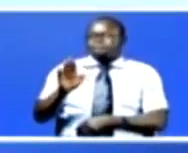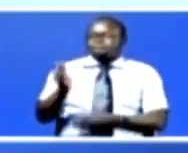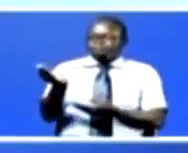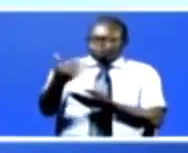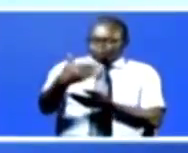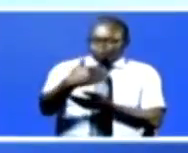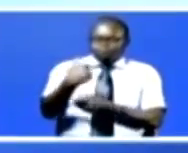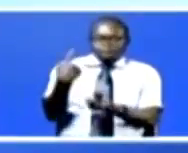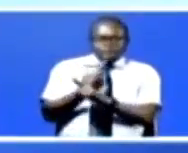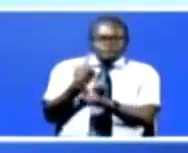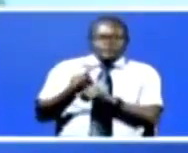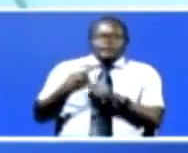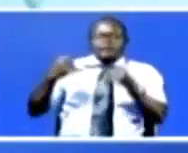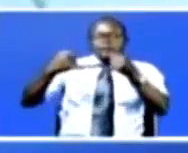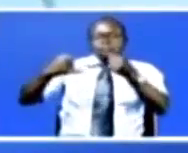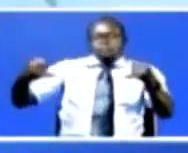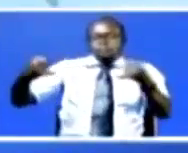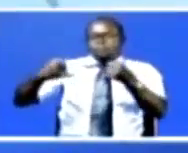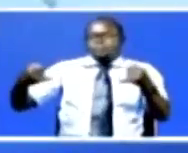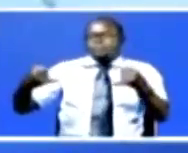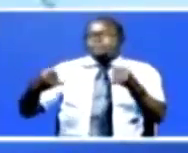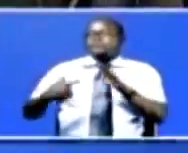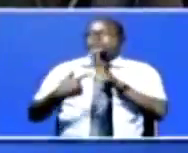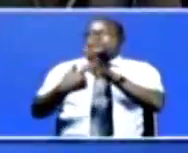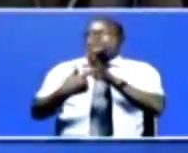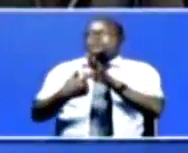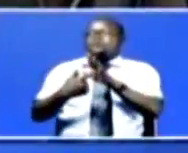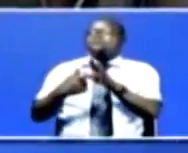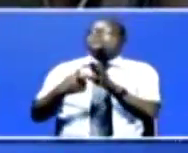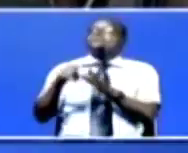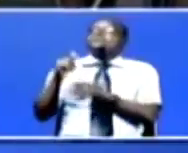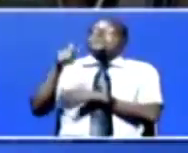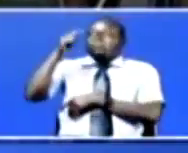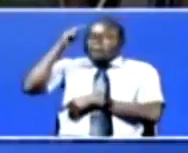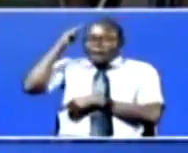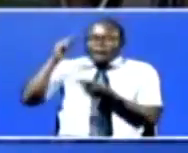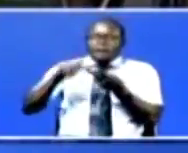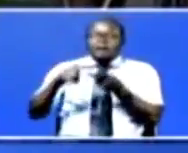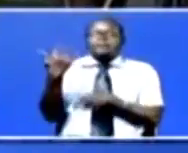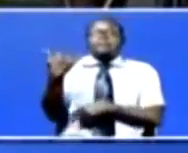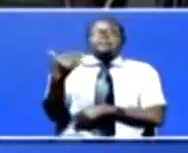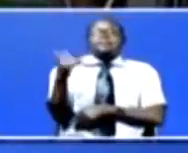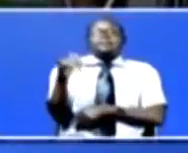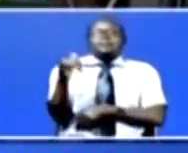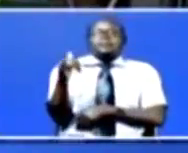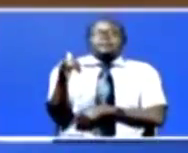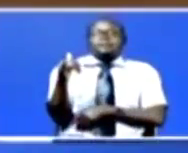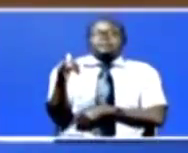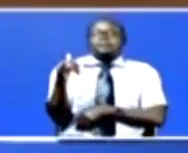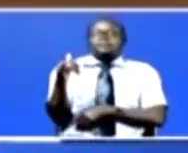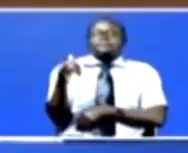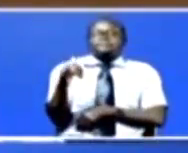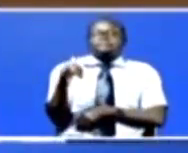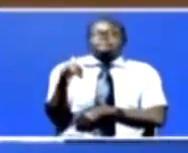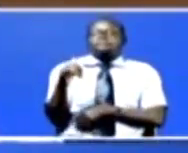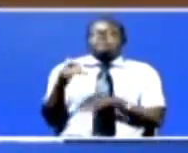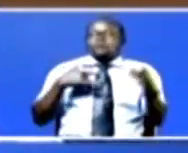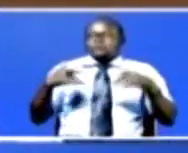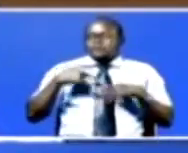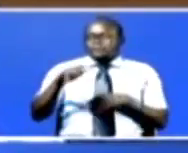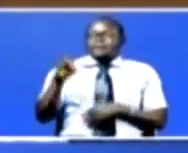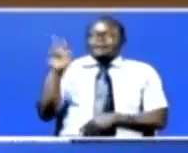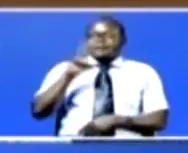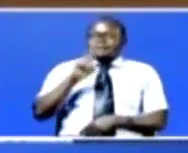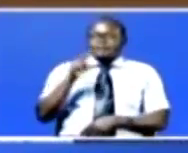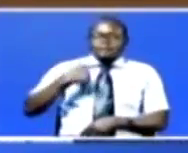Wamekusanya baadhi ya nyaya zinazomwaya mwaya miangaza nyekundu na njano kulingana na hatari inayomkabili mlengwa. Sasa